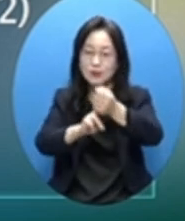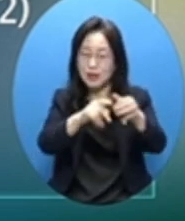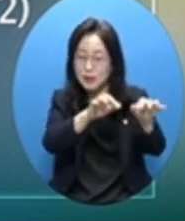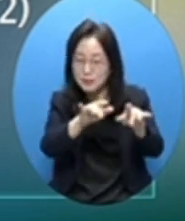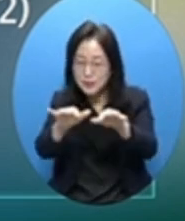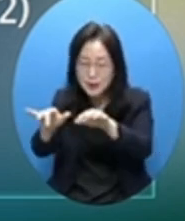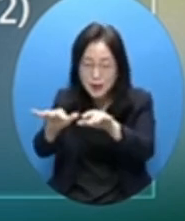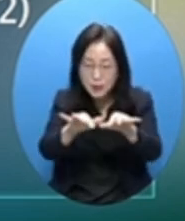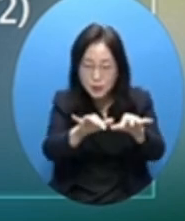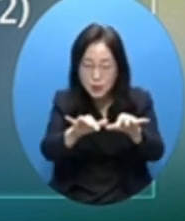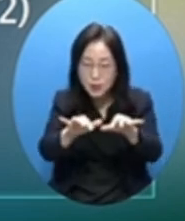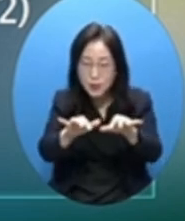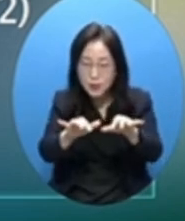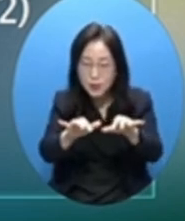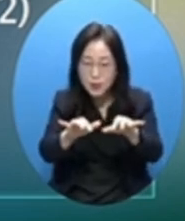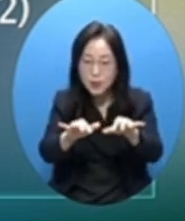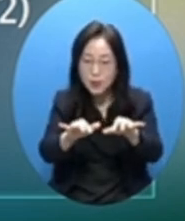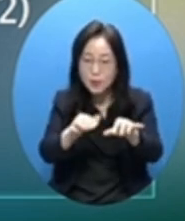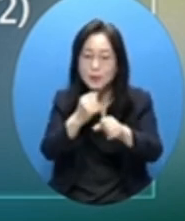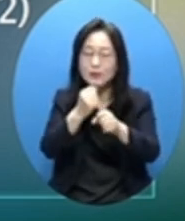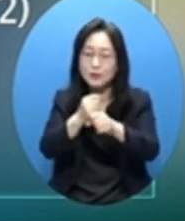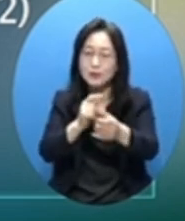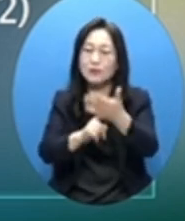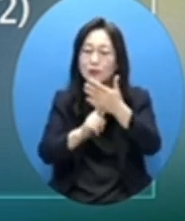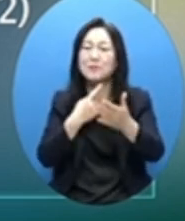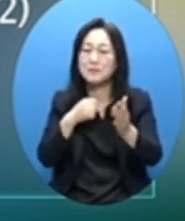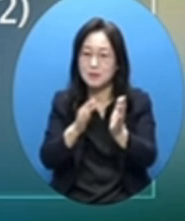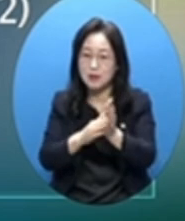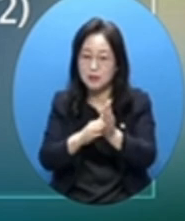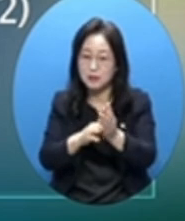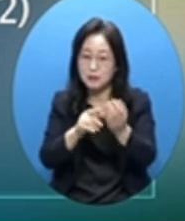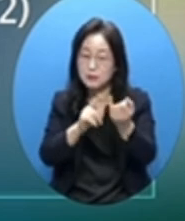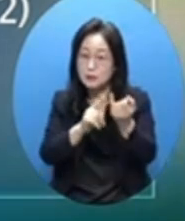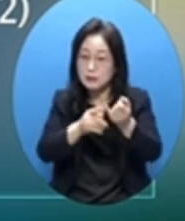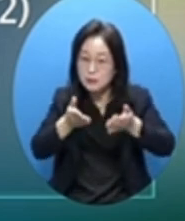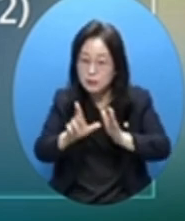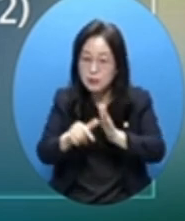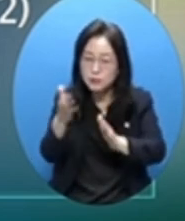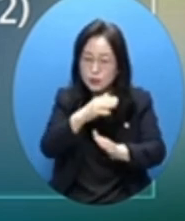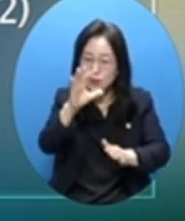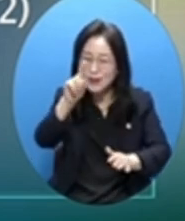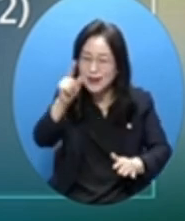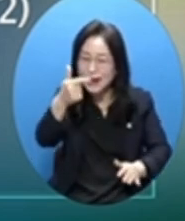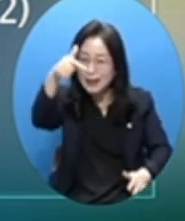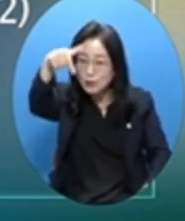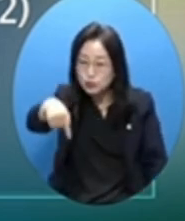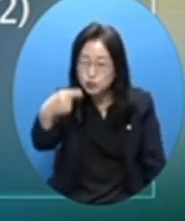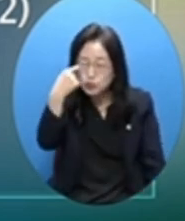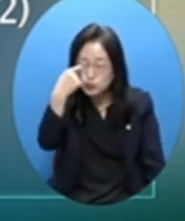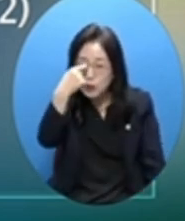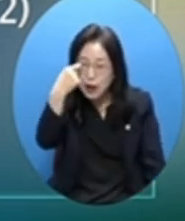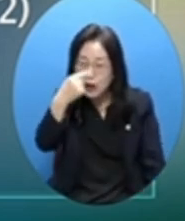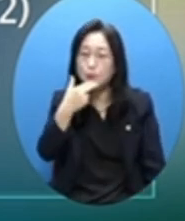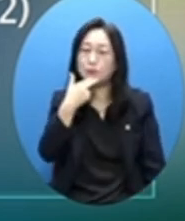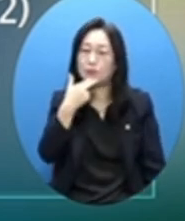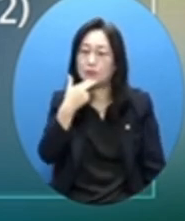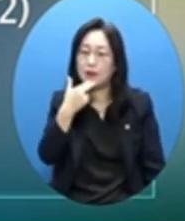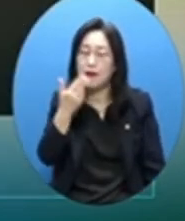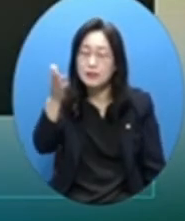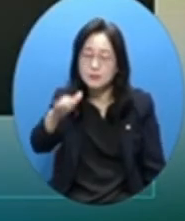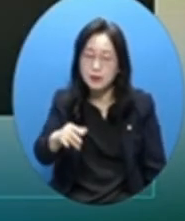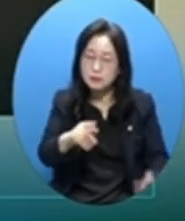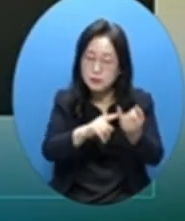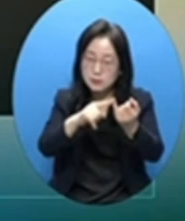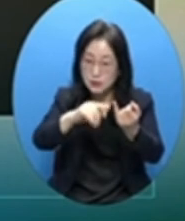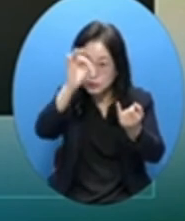다큐멘터리로 나왔는데 도 안고 없이 태어났습니다 그런데 한번들은 노래는 그대로 편으로 옮겨